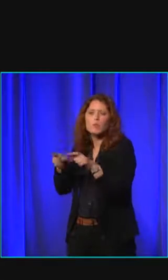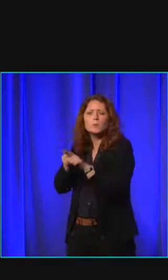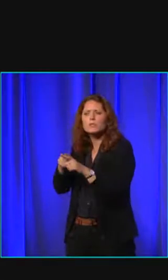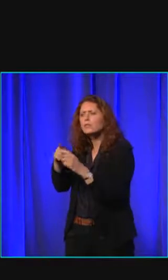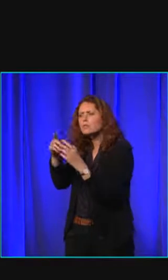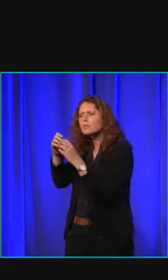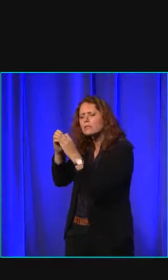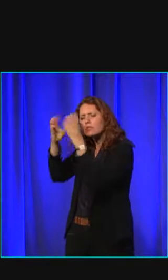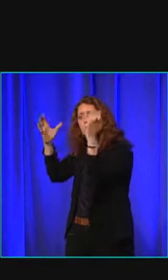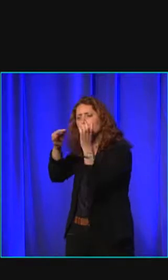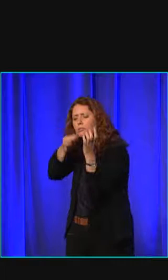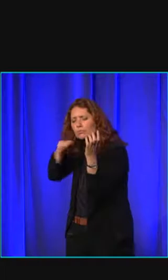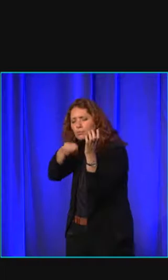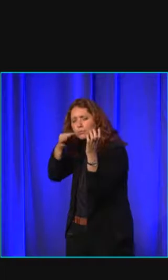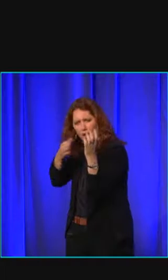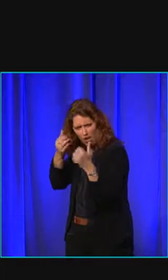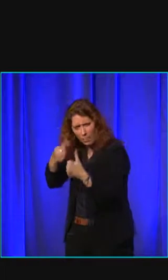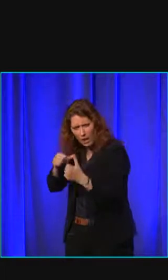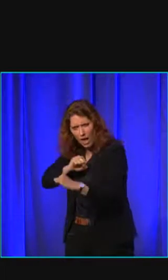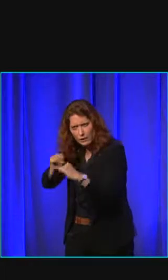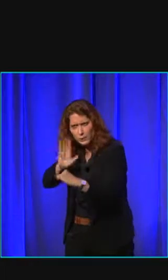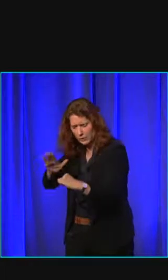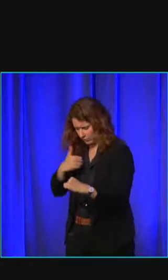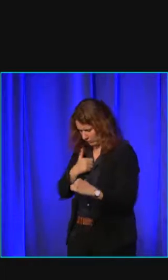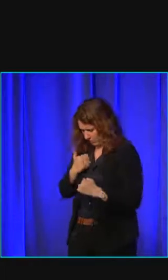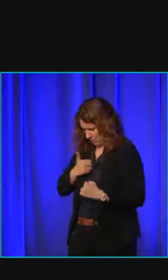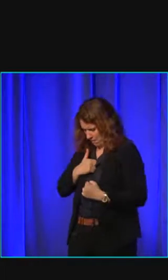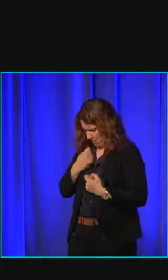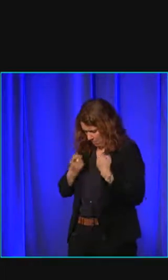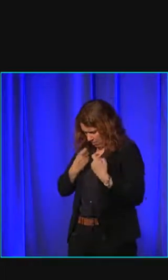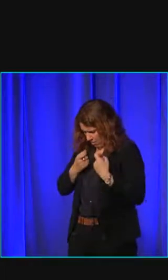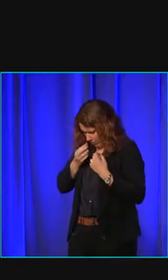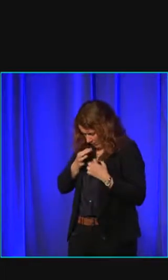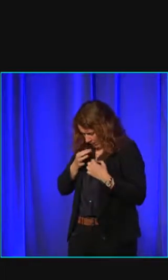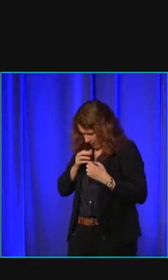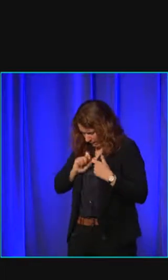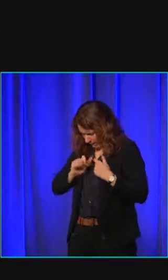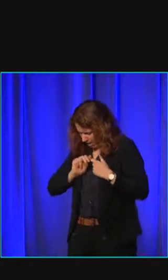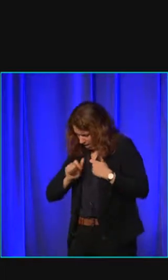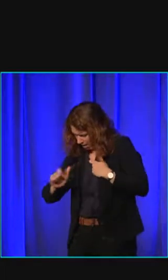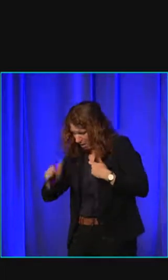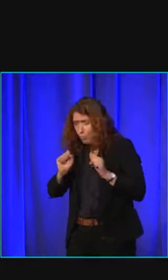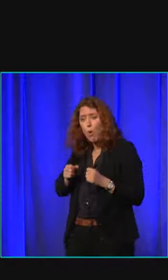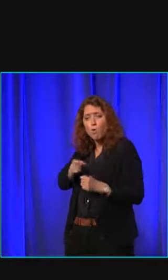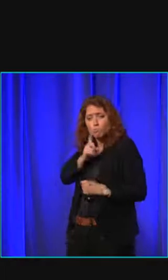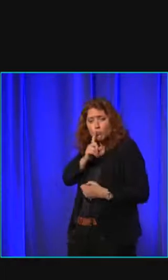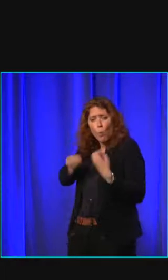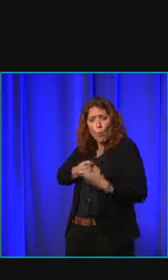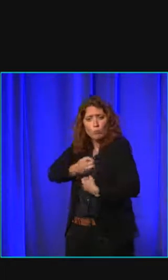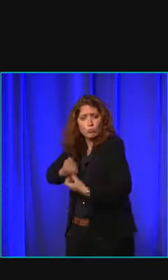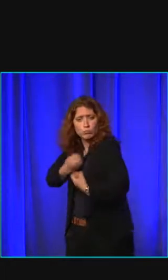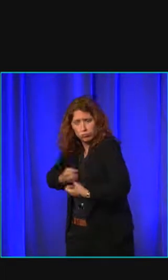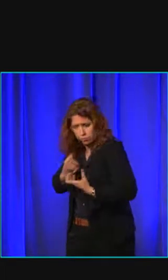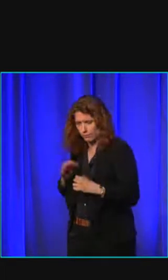souvenez, c'est la personne qui récite sa routine, silencieusement ou non. Et ceci, de la même